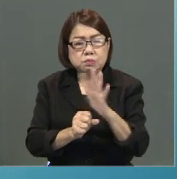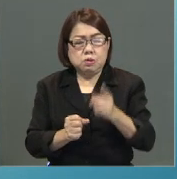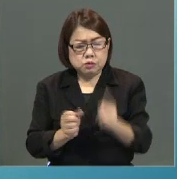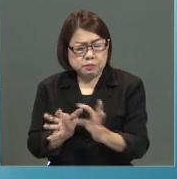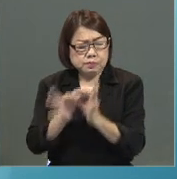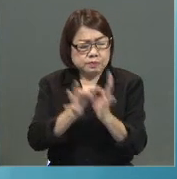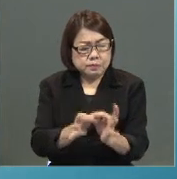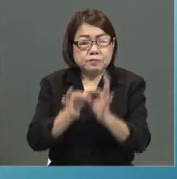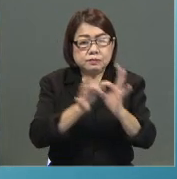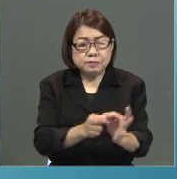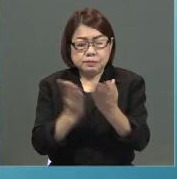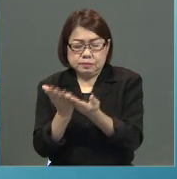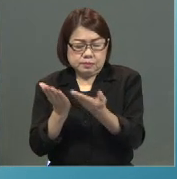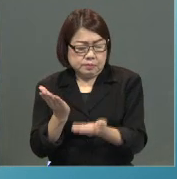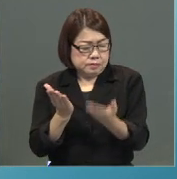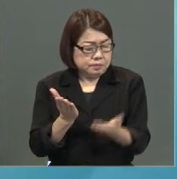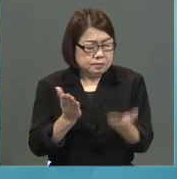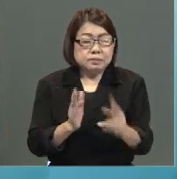มีทั้งหมดที่เกี่ยวโยงกันกับเรื่องของทางด้านสาธารณสุขการควบคุมโรคไม่ใช่แค่เอาพ.ร.บโรคติดต่อมาใช้แล้วได้ผลนะครับไม่เพียงพอกับต้องมีการประกอบกฎหมาย40